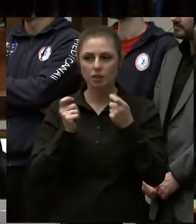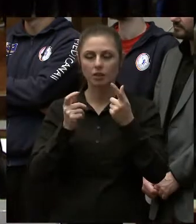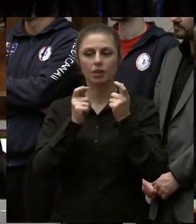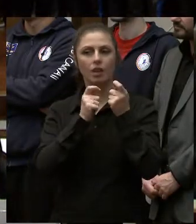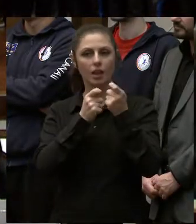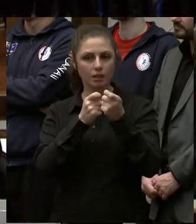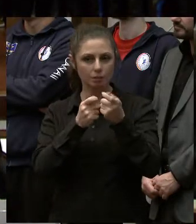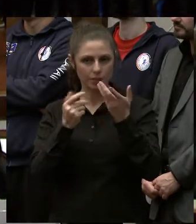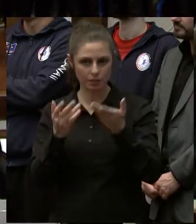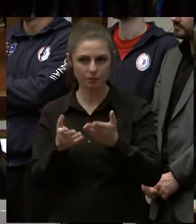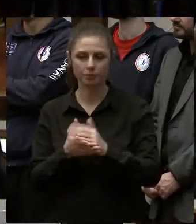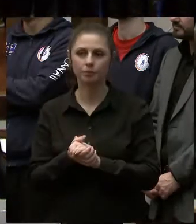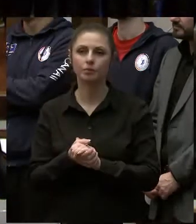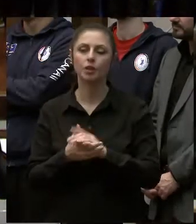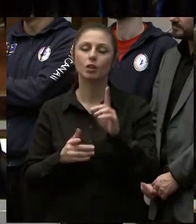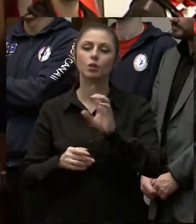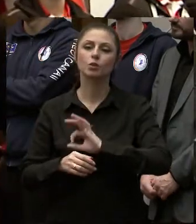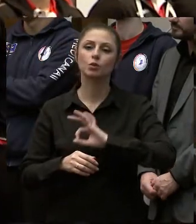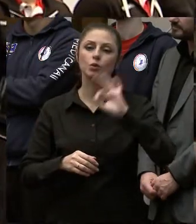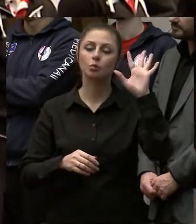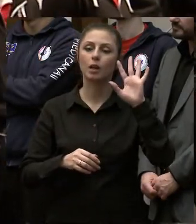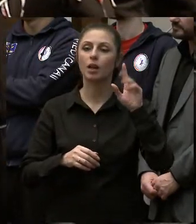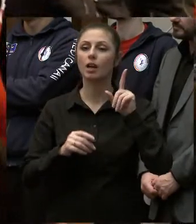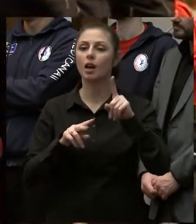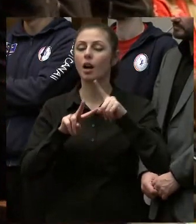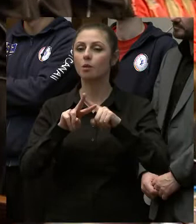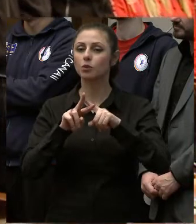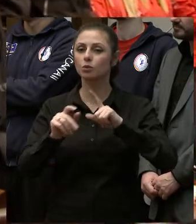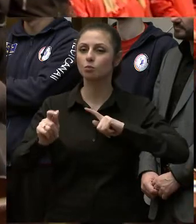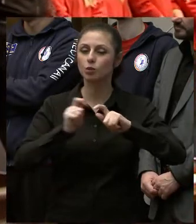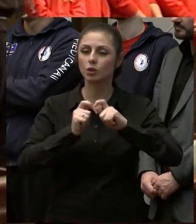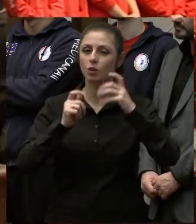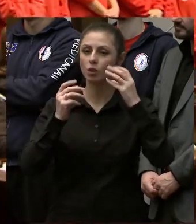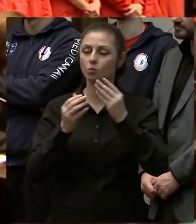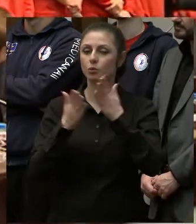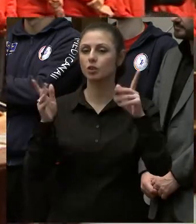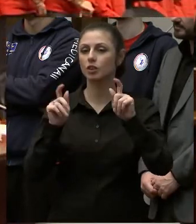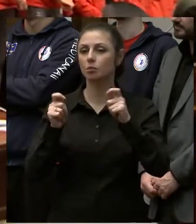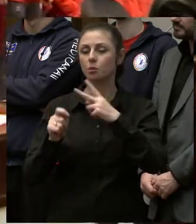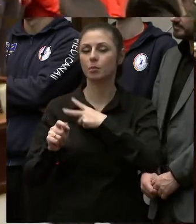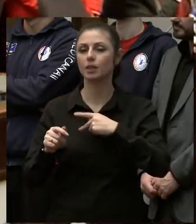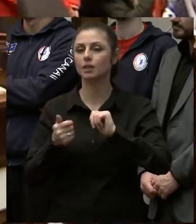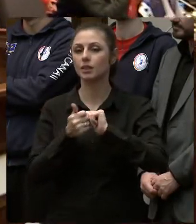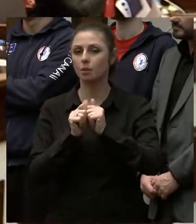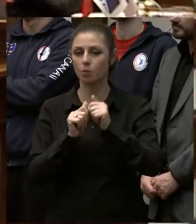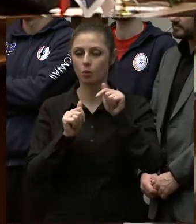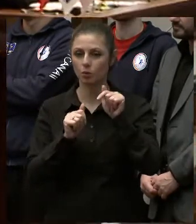ve hocalarını, Süper Amatör Lig'de mücadele eden Büyükçekmece Belediye Spor'un